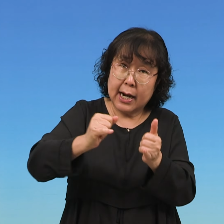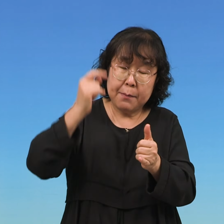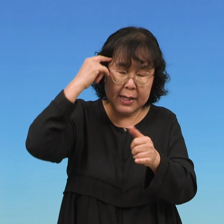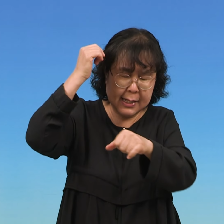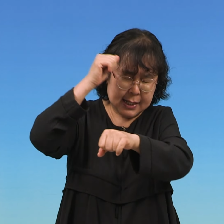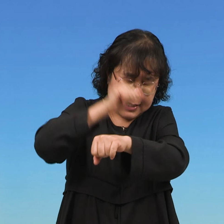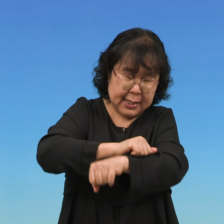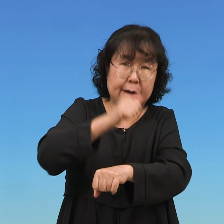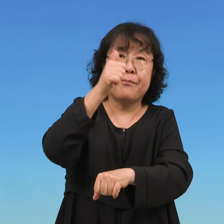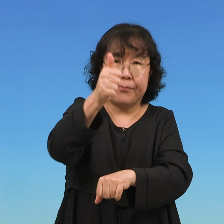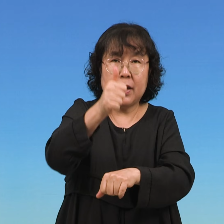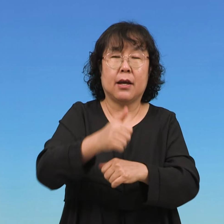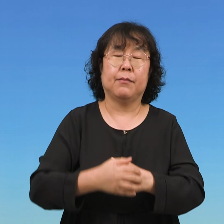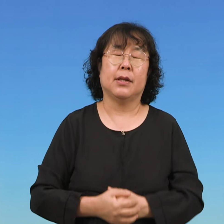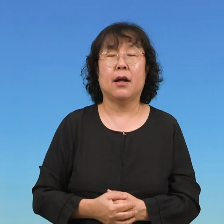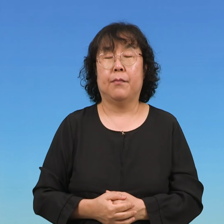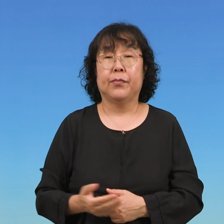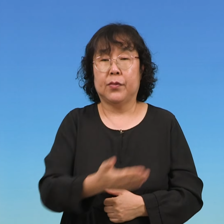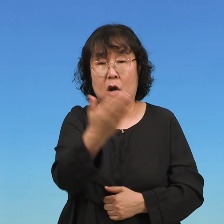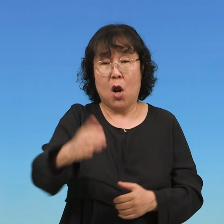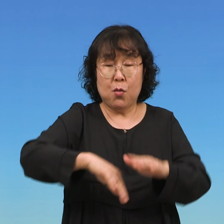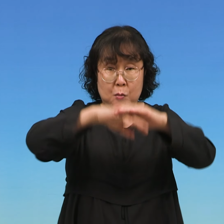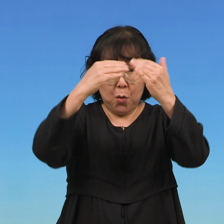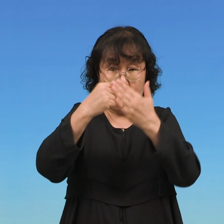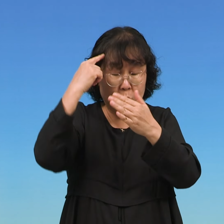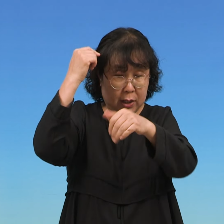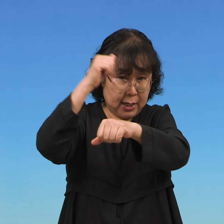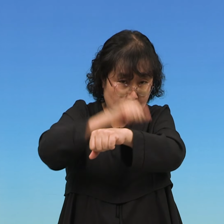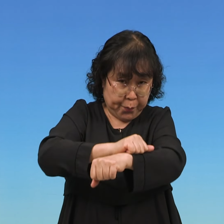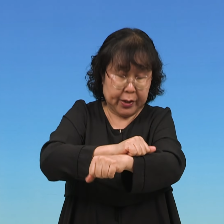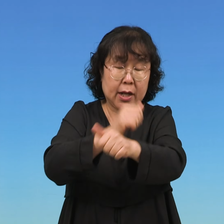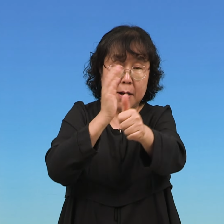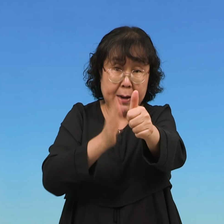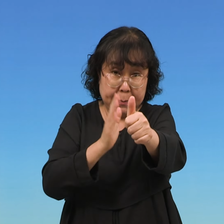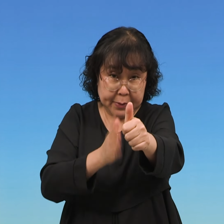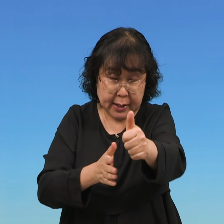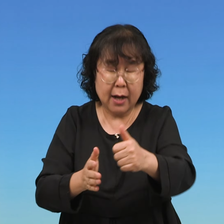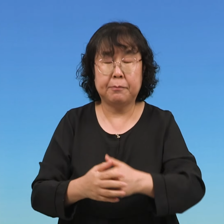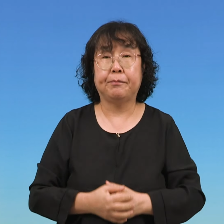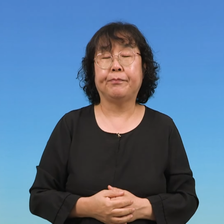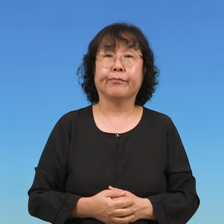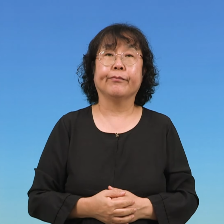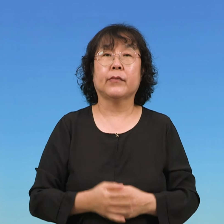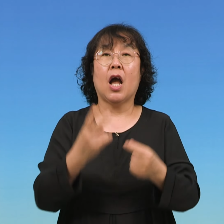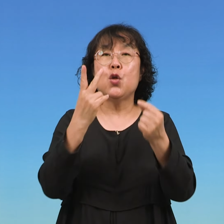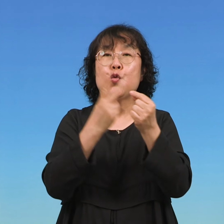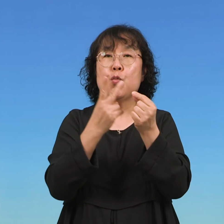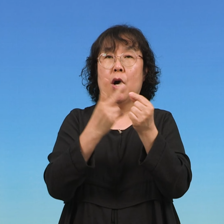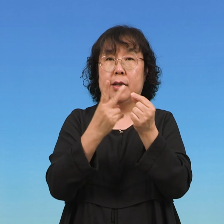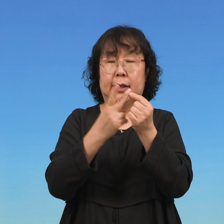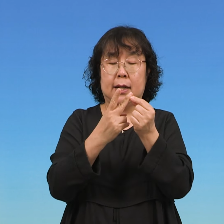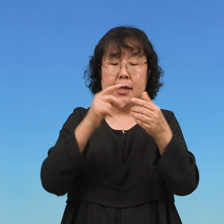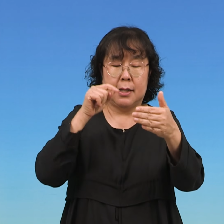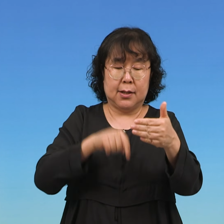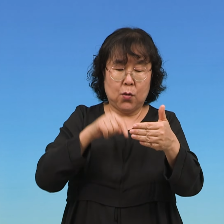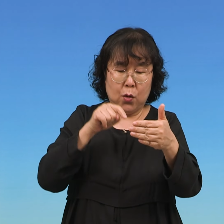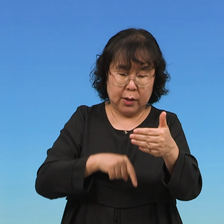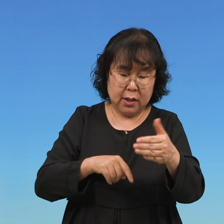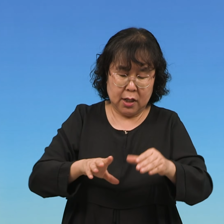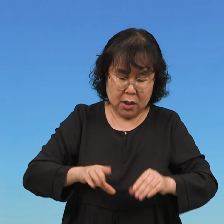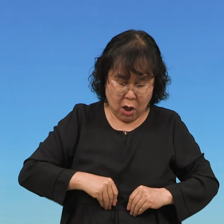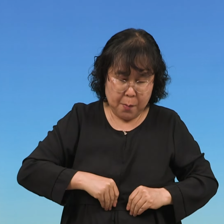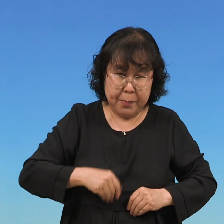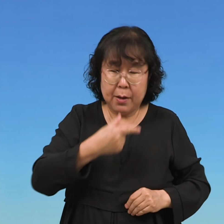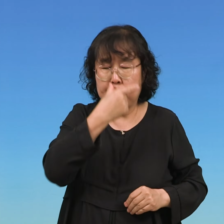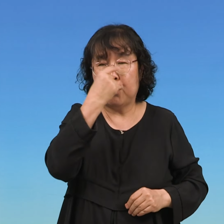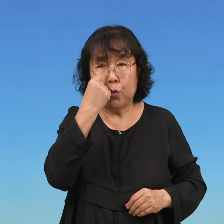바랍니다 두 번째로요 그 탐심을이기는 비결이 하나 더 있습니다 내적인 결핍